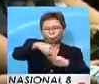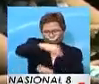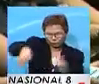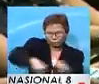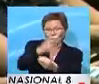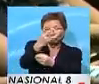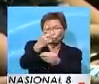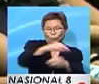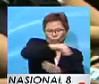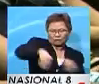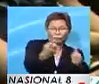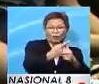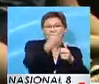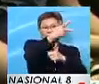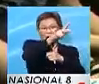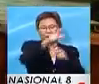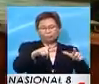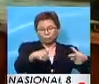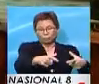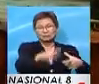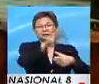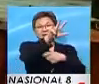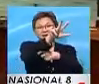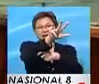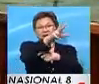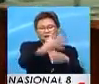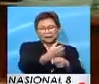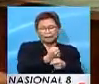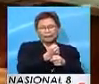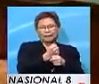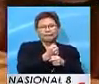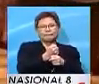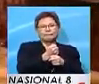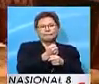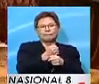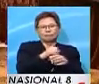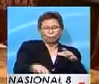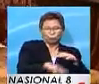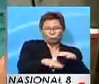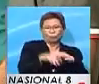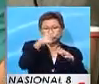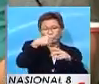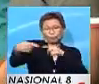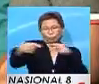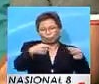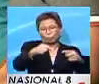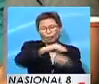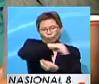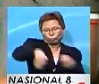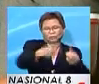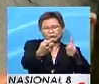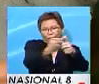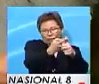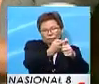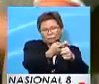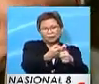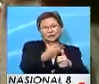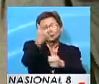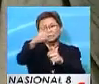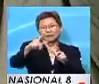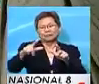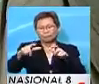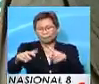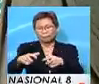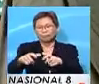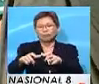pertama menyaksikan 13 pasukan termasuk tiga yang mendapat byai diundi untuk aksi perlawanan pusingan pertama tiga pasukan yang